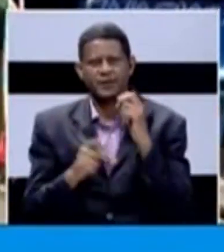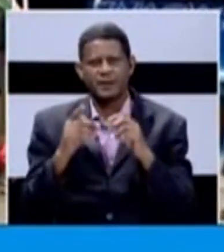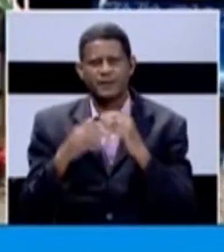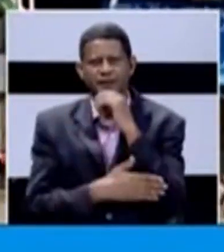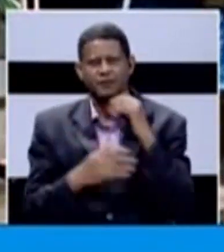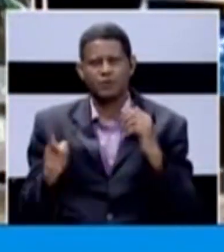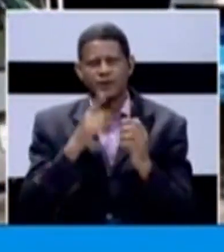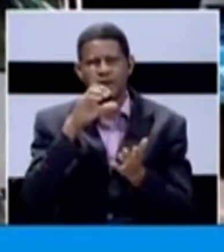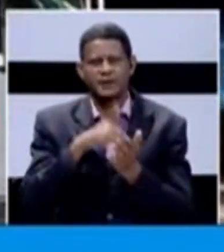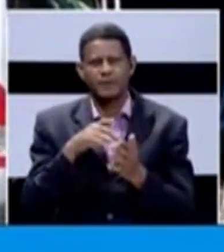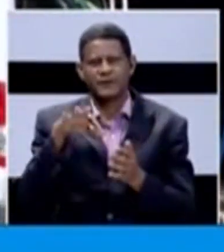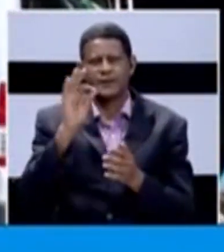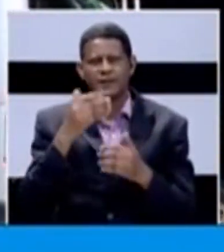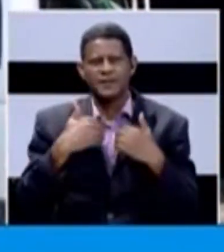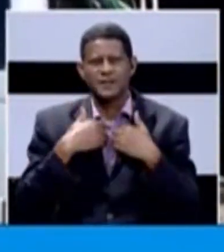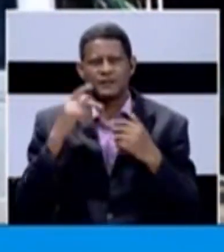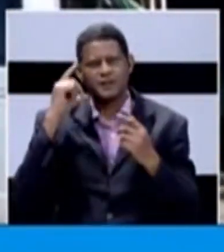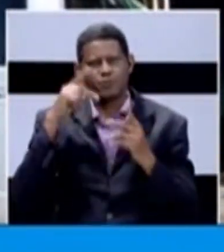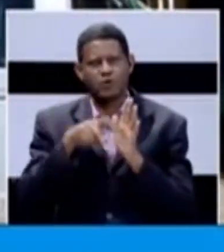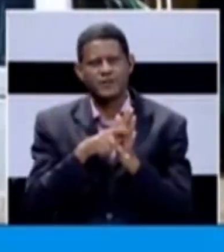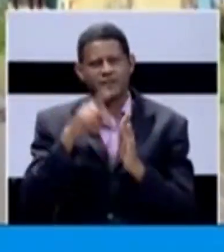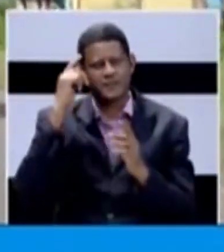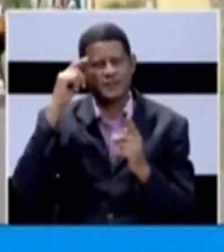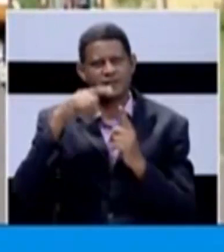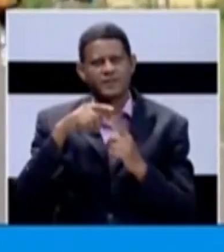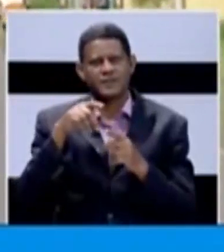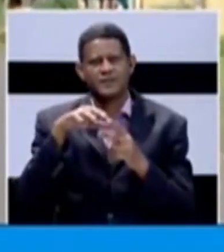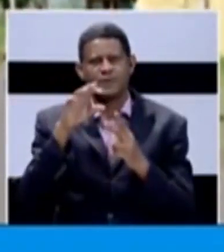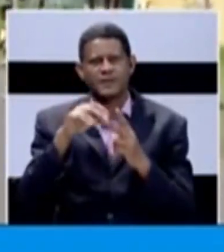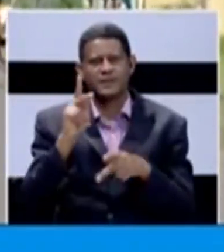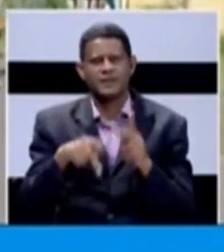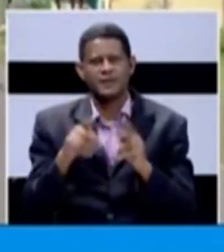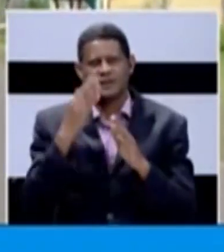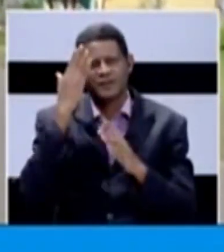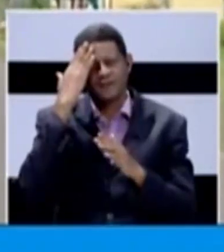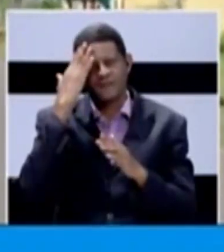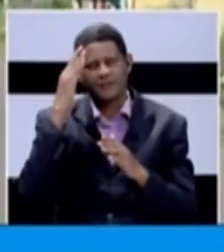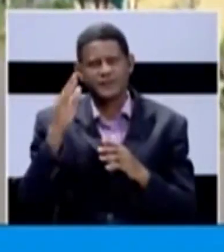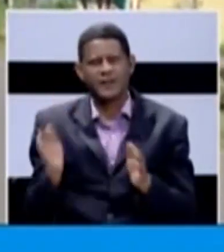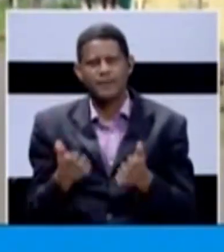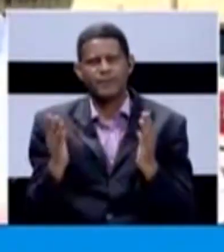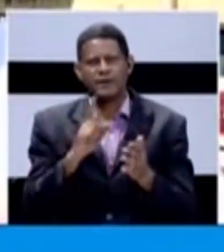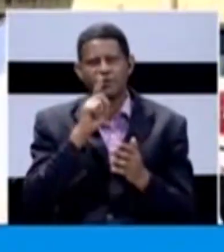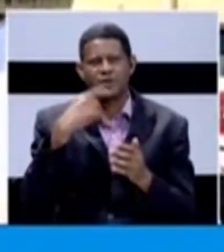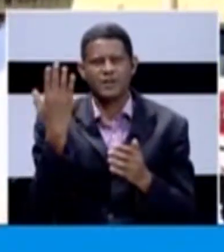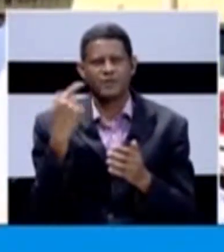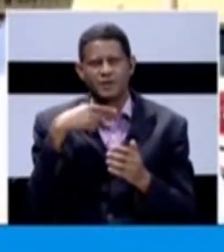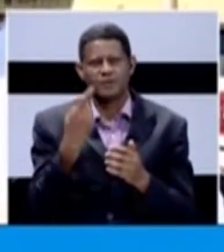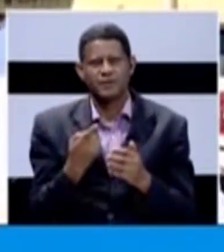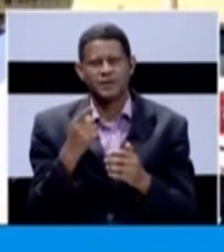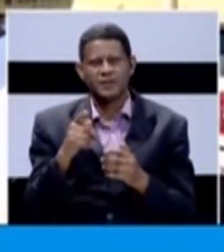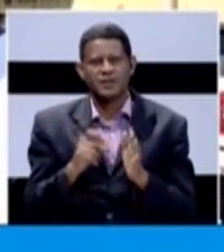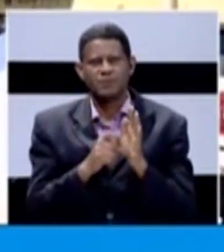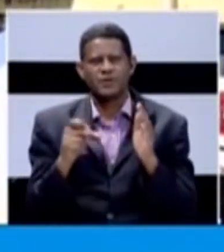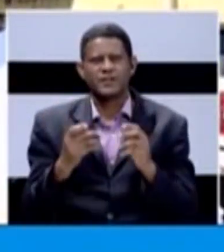ኮነ ኣብ ከተማ ተረኺብና ዘለና ፖሊስን ስትራቴጂን ንዝመርፀና ህዝቢ እንትነላሊ ተሓባባሪ እዩ ነይሩ ኢሎም። እዚ ዲሞክራሲ ክንደይ ናይ